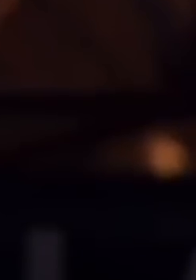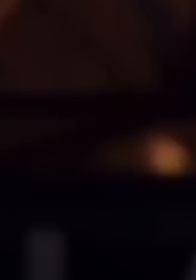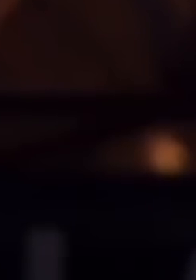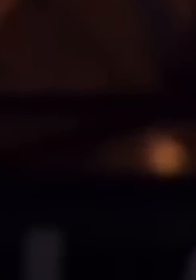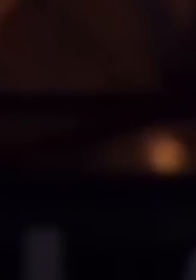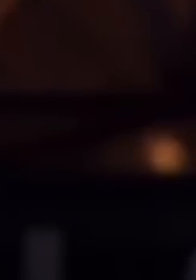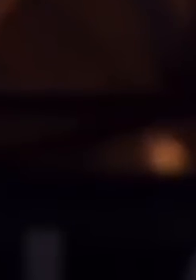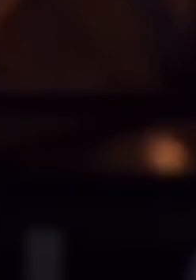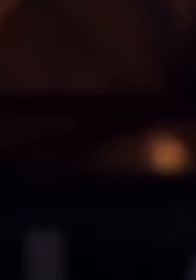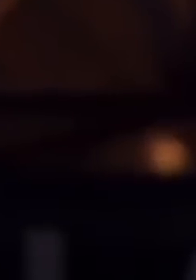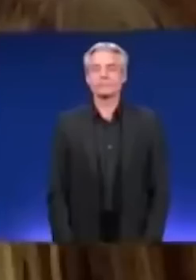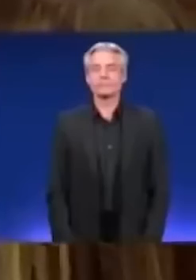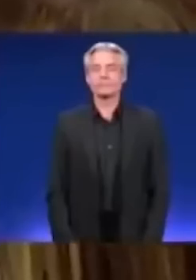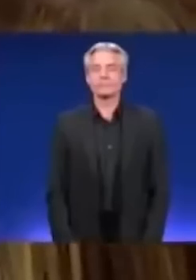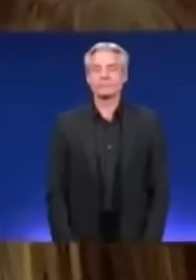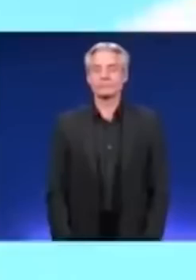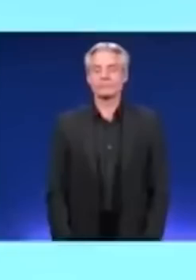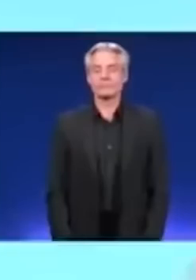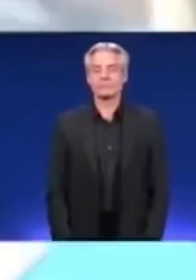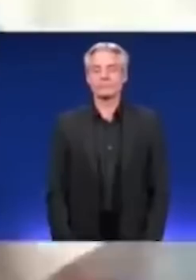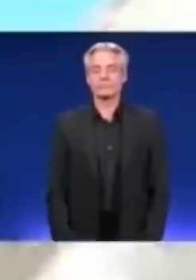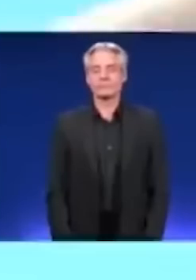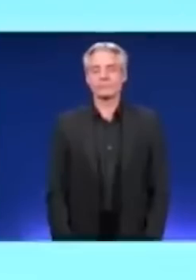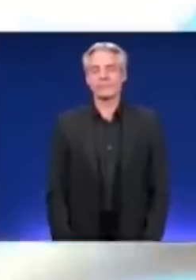voter pour les extrêmes.